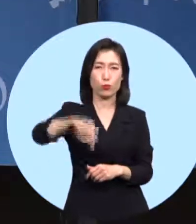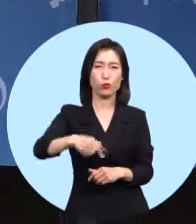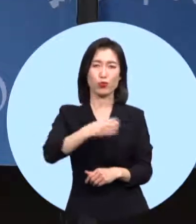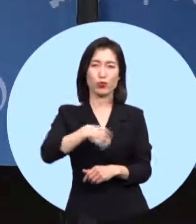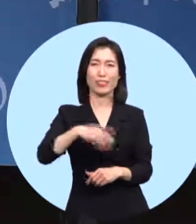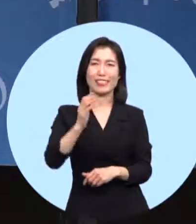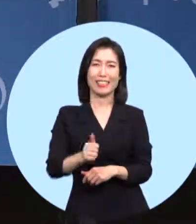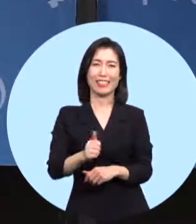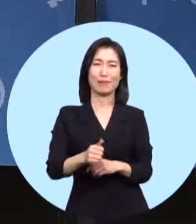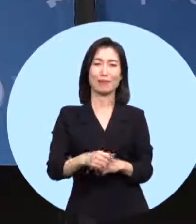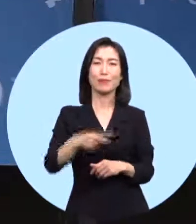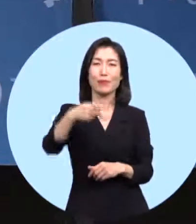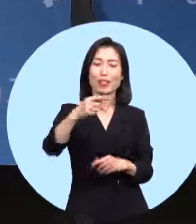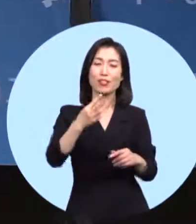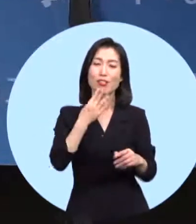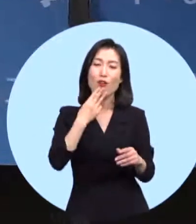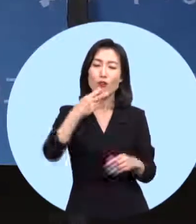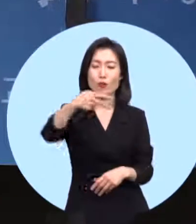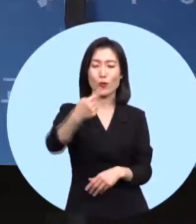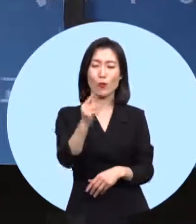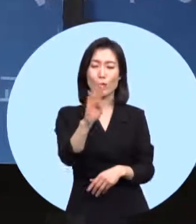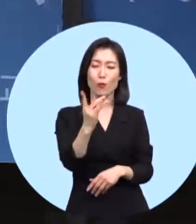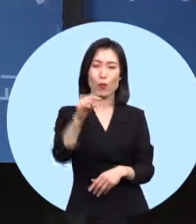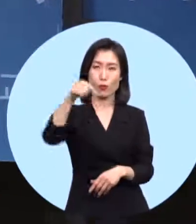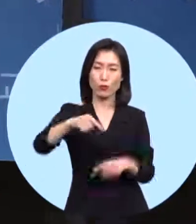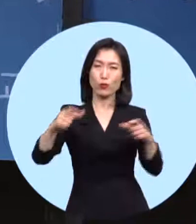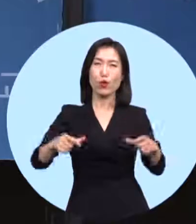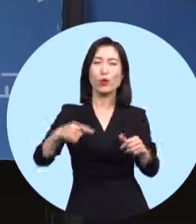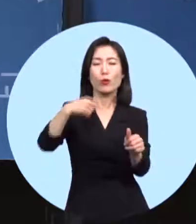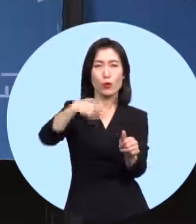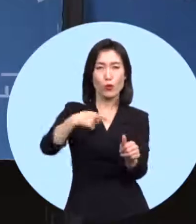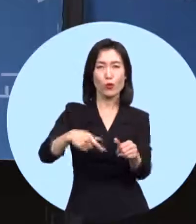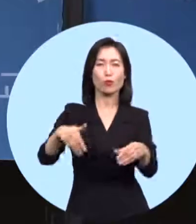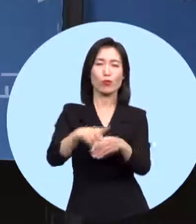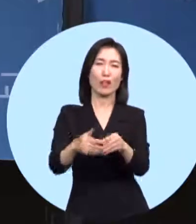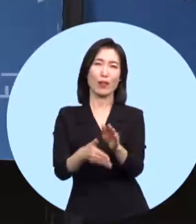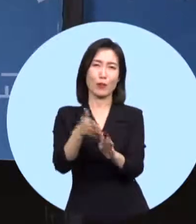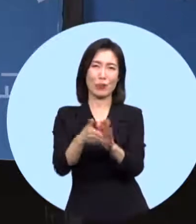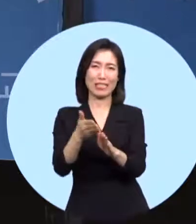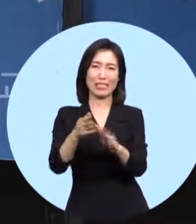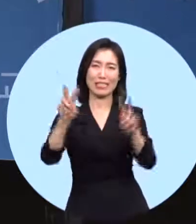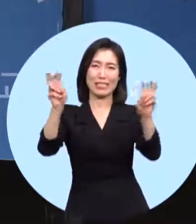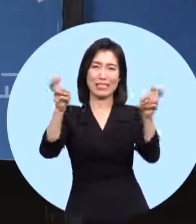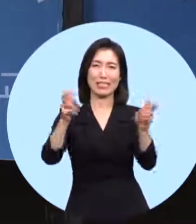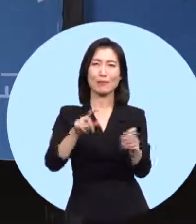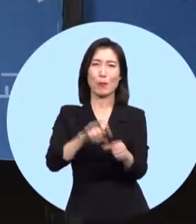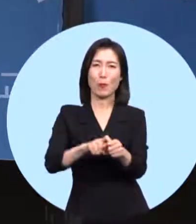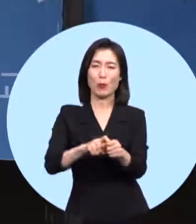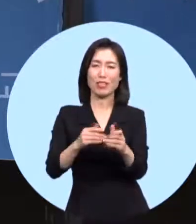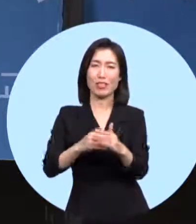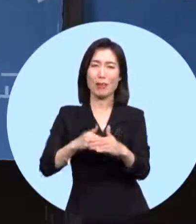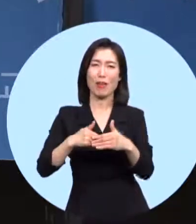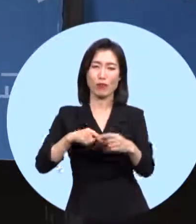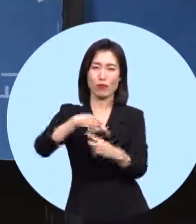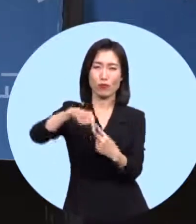모시겠습니다. 도봉구는 현재 교육 문화도시를 핵심적인 구정 운영 방향으로 제시를 하면서 어느